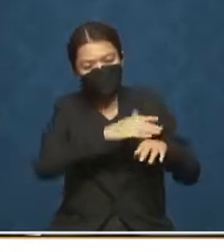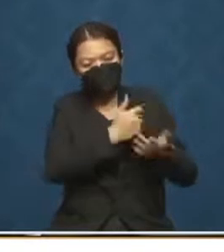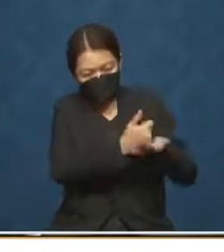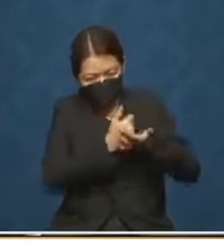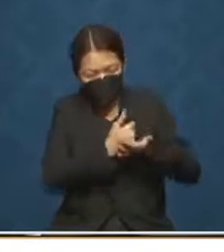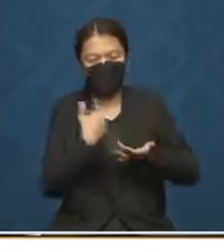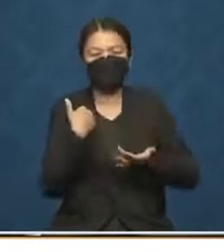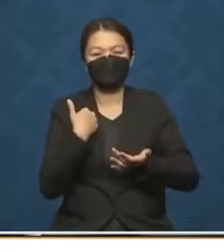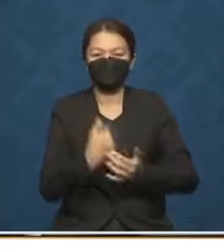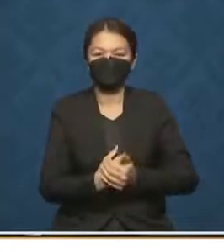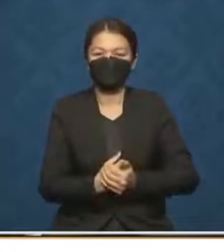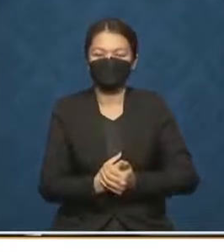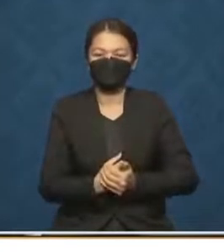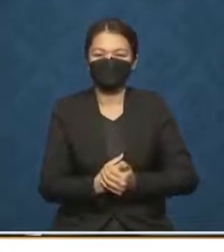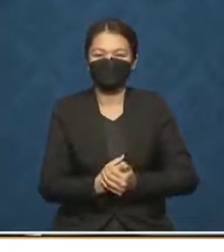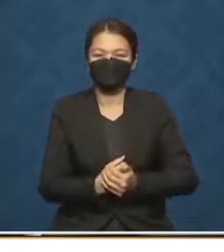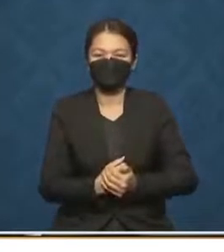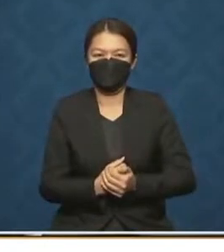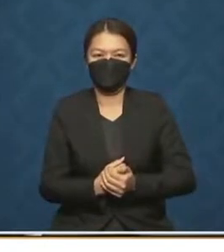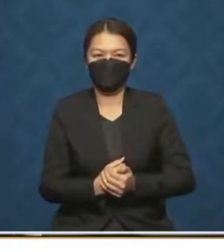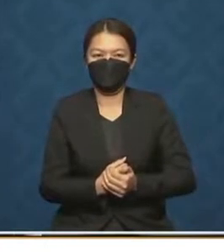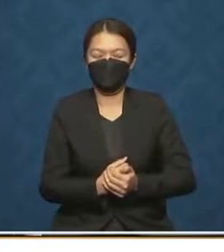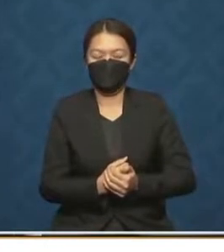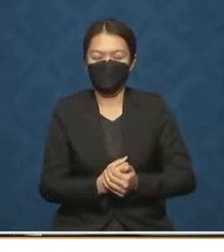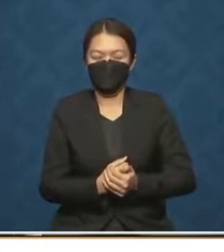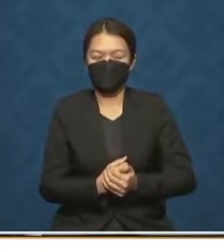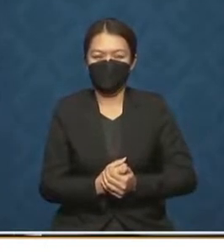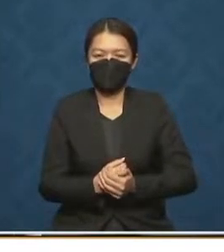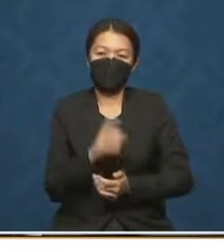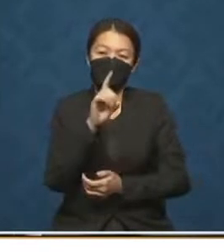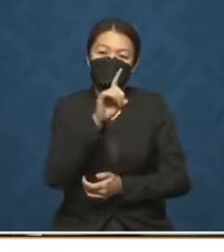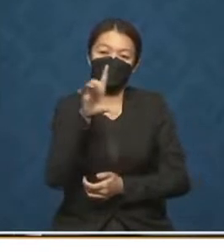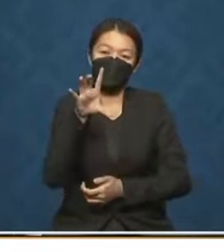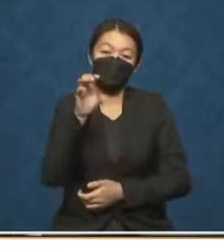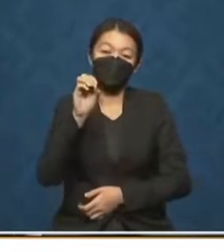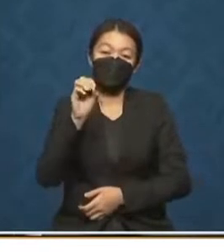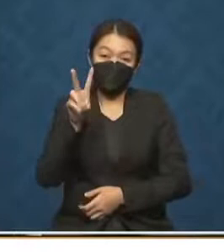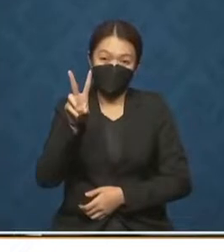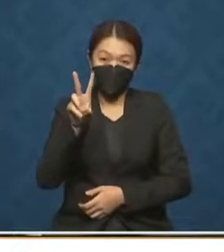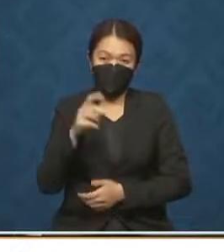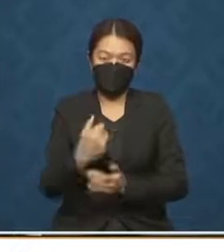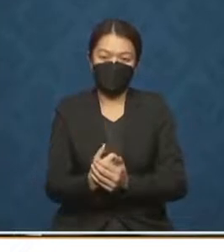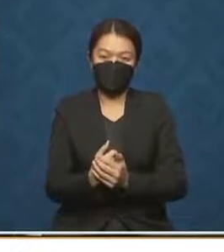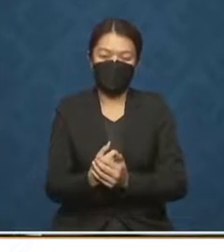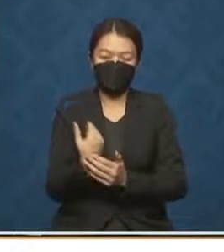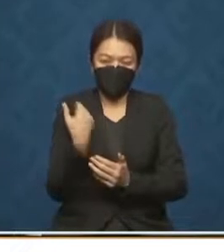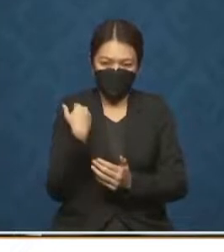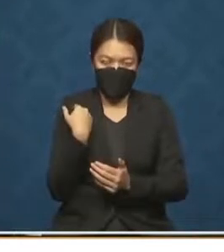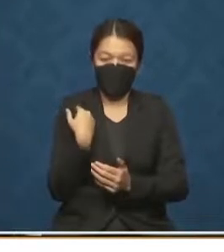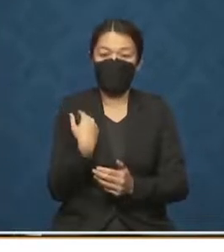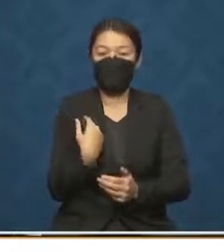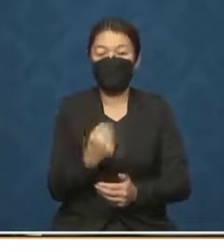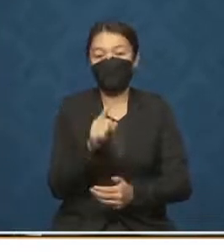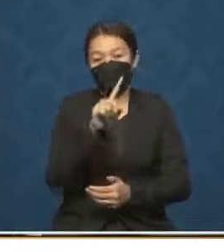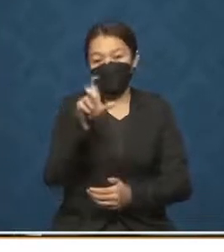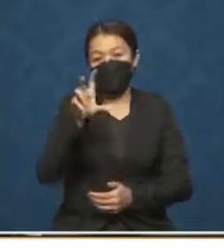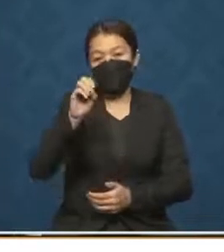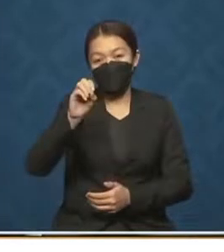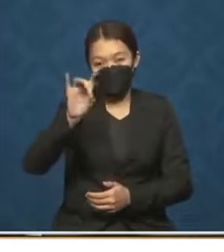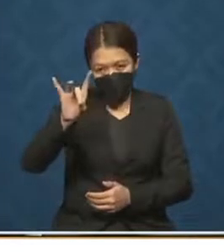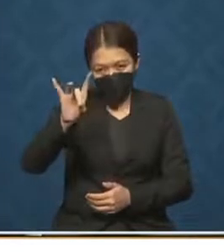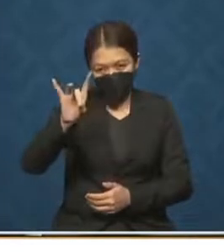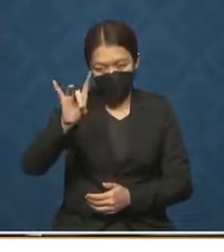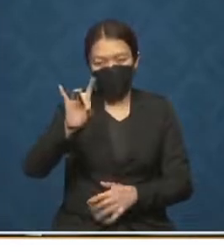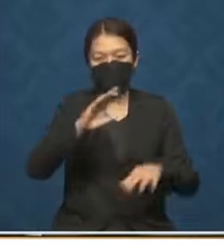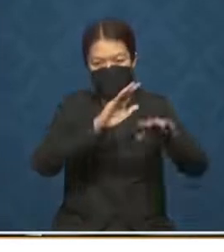นี่ก็เพ่เห็นถ้ามาทที่ครครั ไ้ 152 ยัไม่เทากับ 158 ครับผมอยากจะเชิญชวน